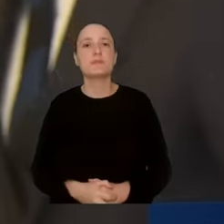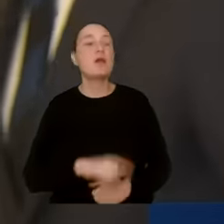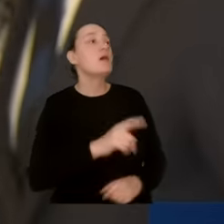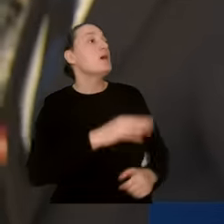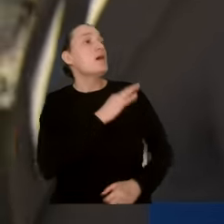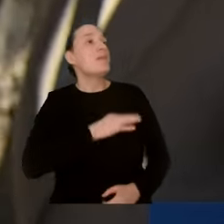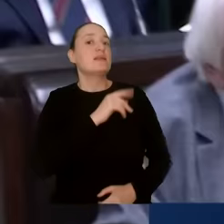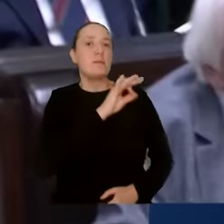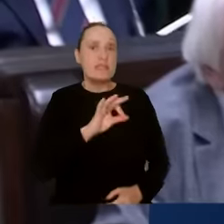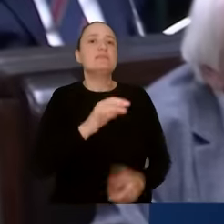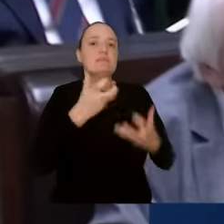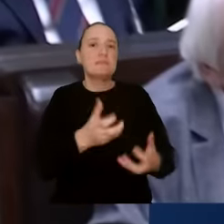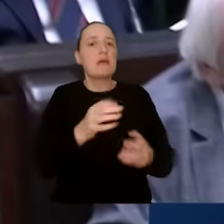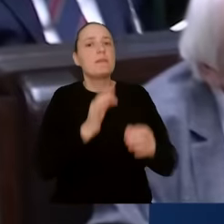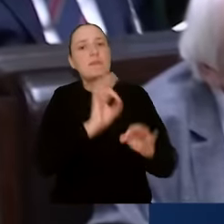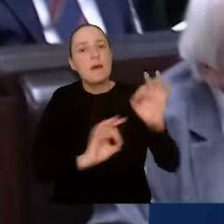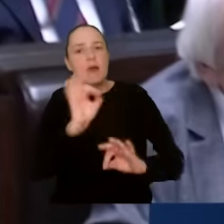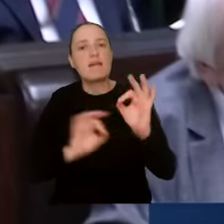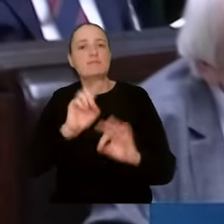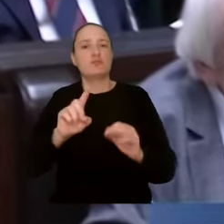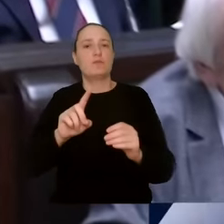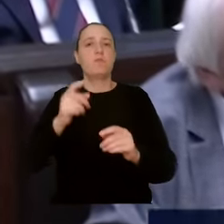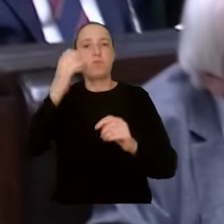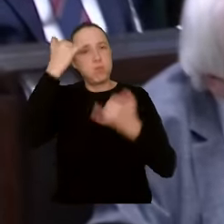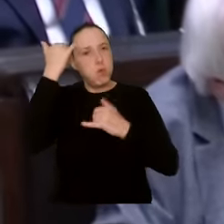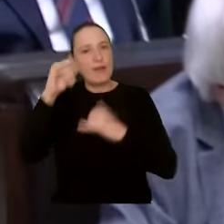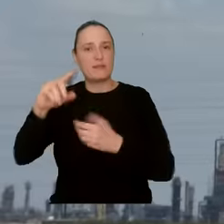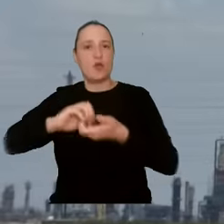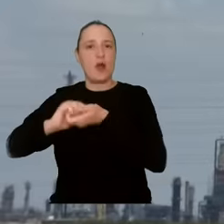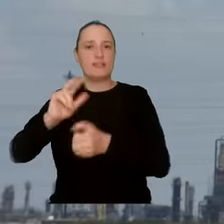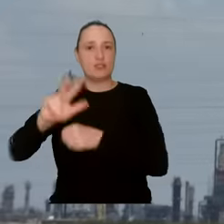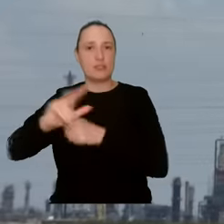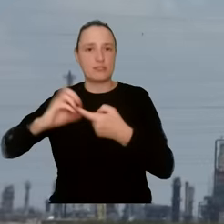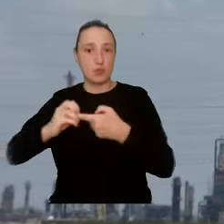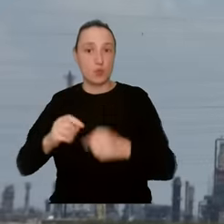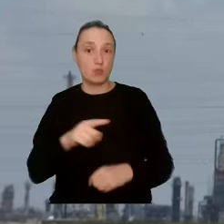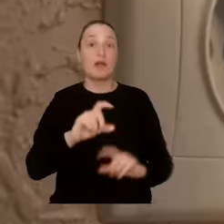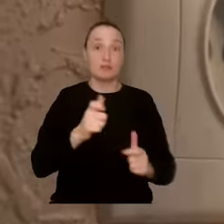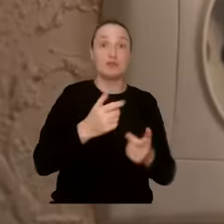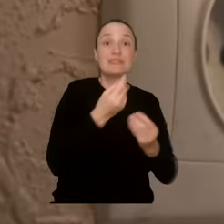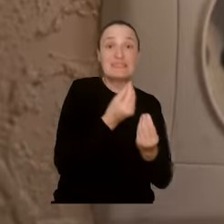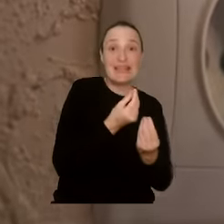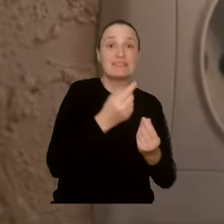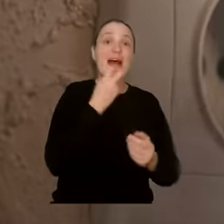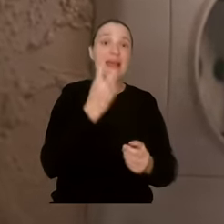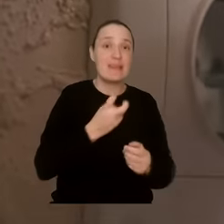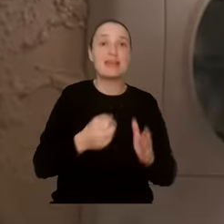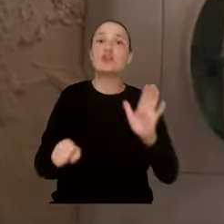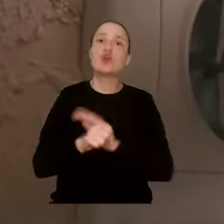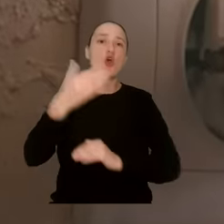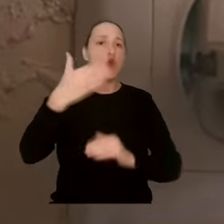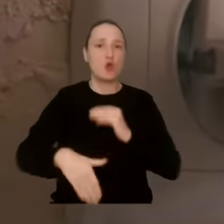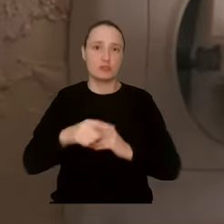błędy koalicji 13 grudnia. Prezes Jarosław Kaczyński zabrał głos w sprawie projektu ustawy zamrażającej ceny energii do końca roku. Do tego